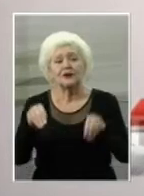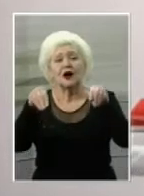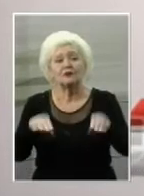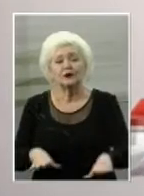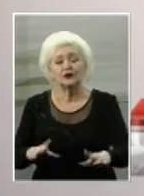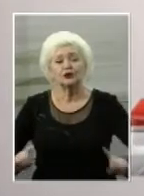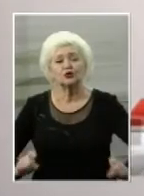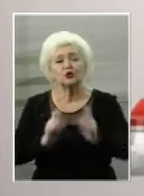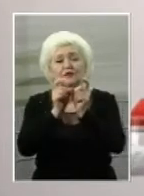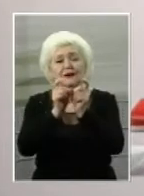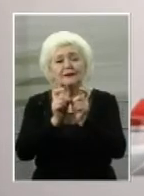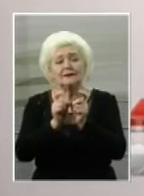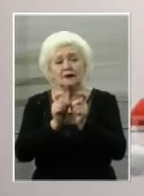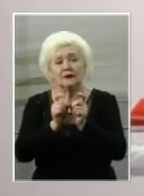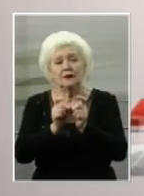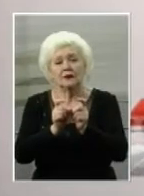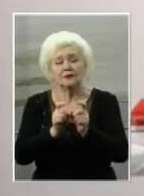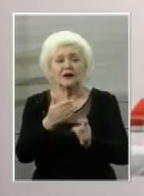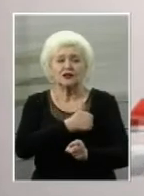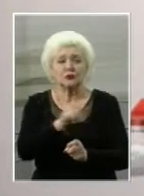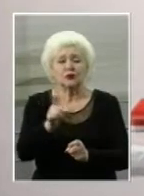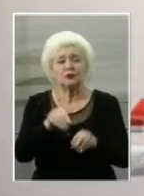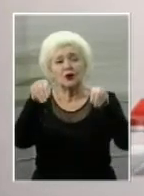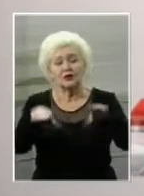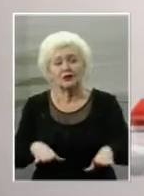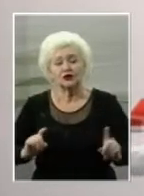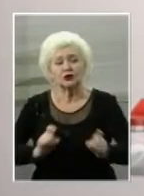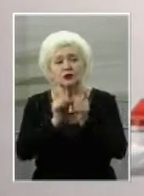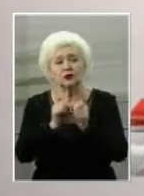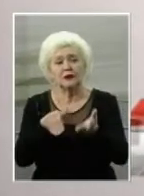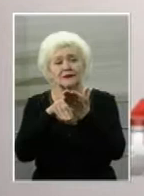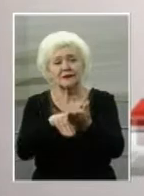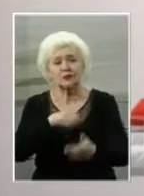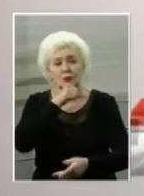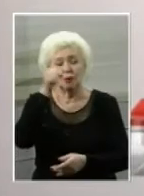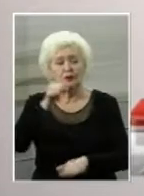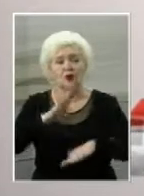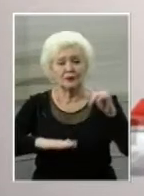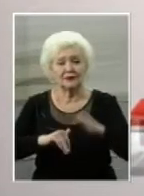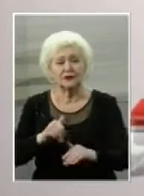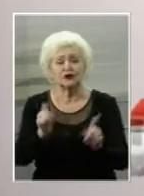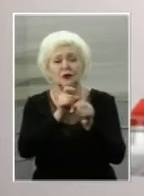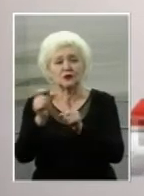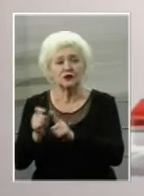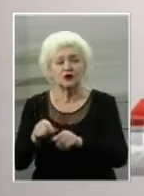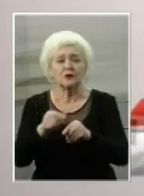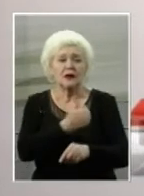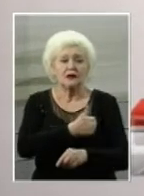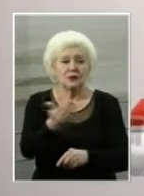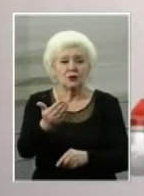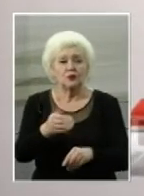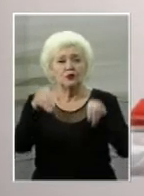вирішують конфлікти, спробують вирішити конфлікти за допомогою дорослих, тобто практичного психолога, спробують вирішити